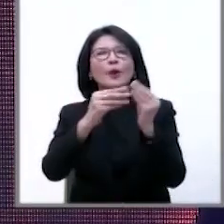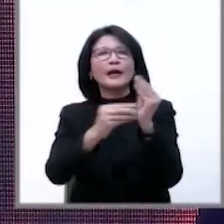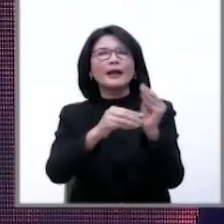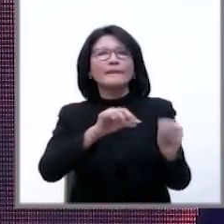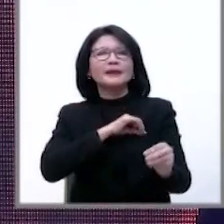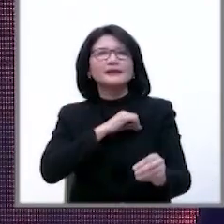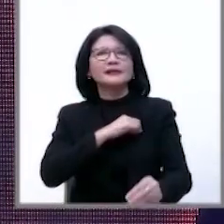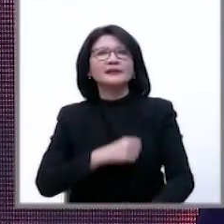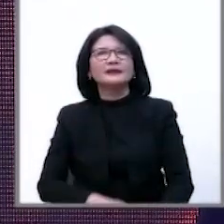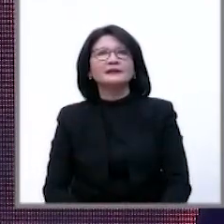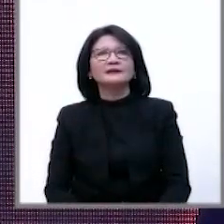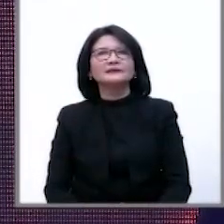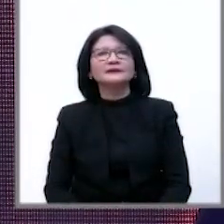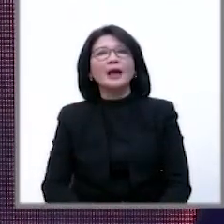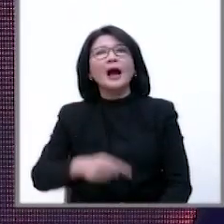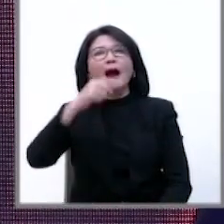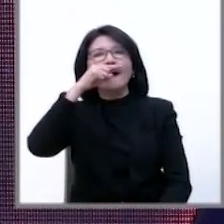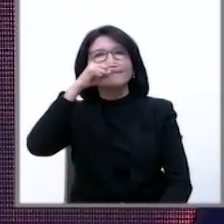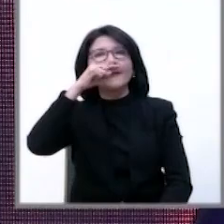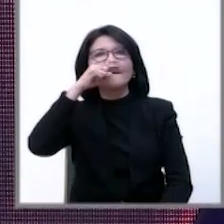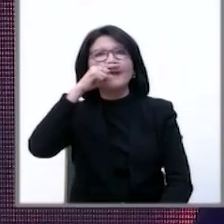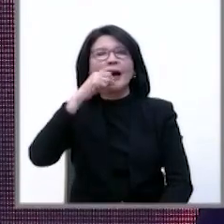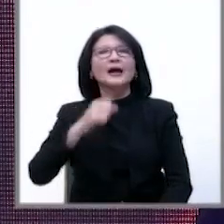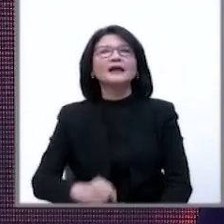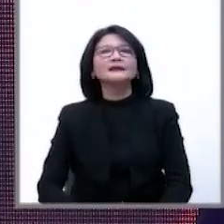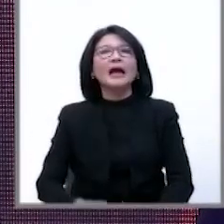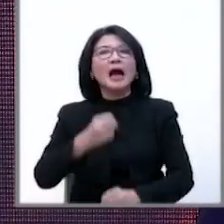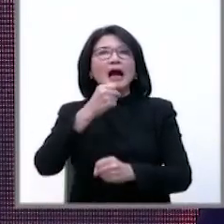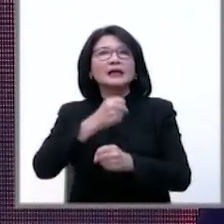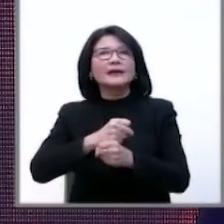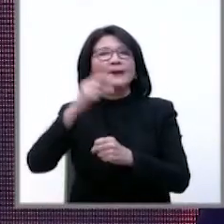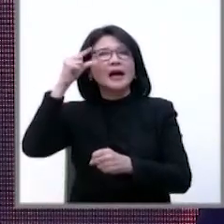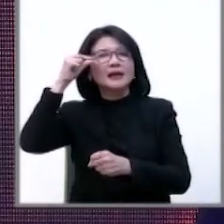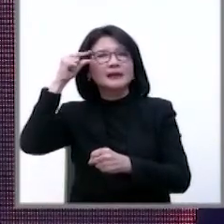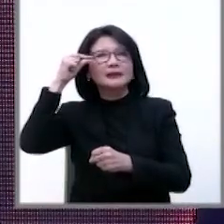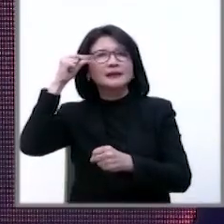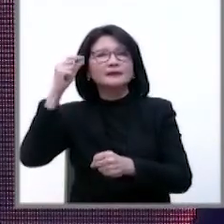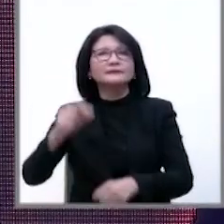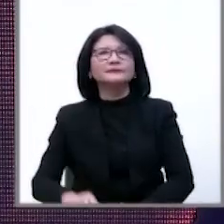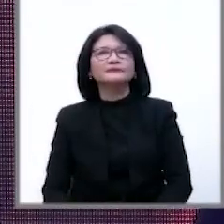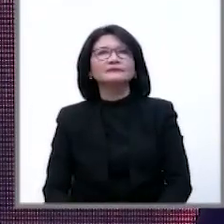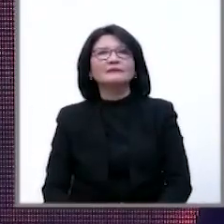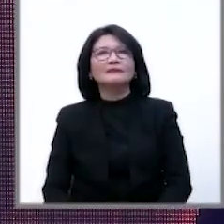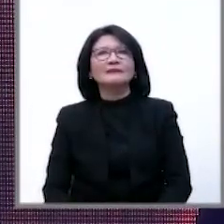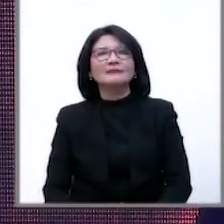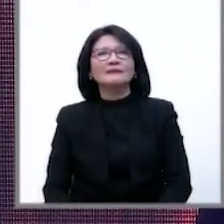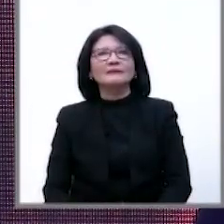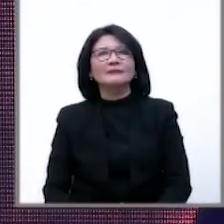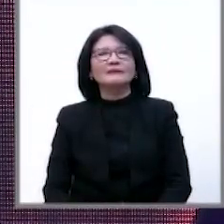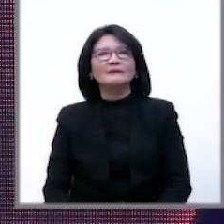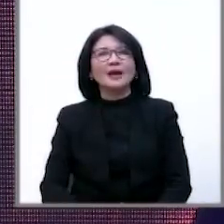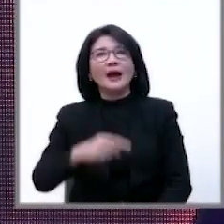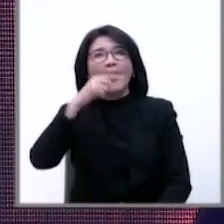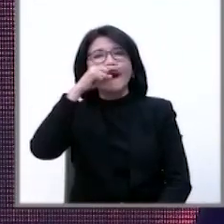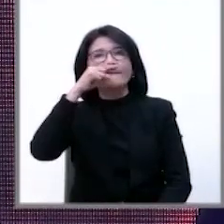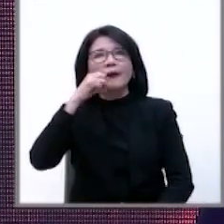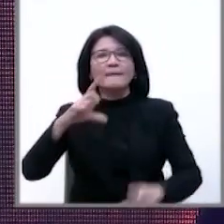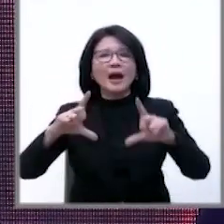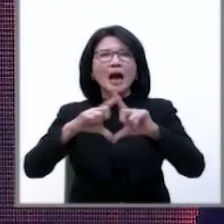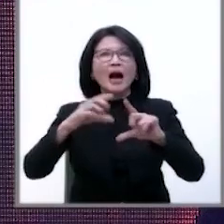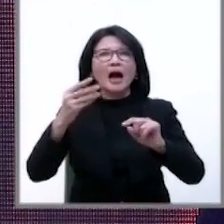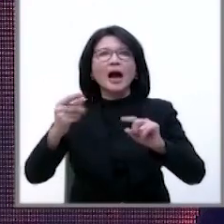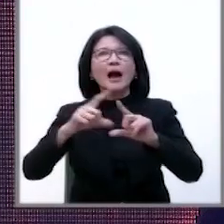2 Bapak Gibran rakabuming Raka untuk itu kami persilakan panelis Bapak Prof Dr Abrar